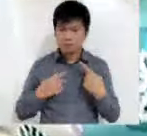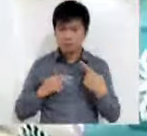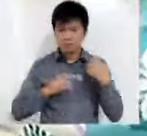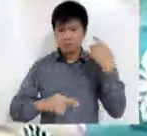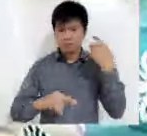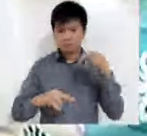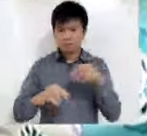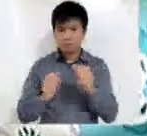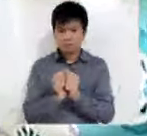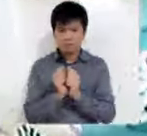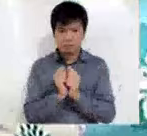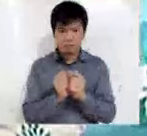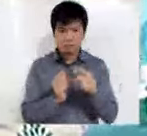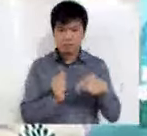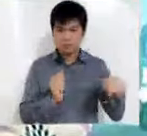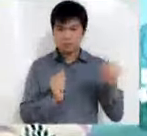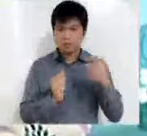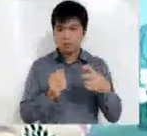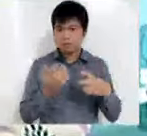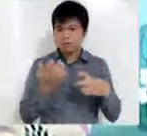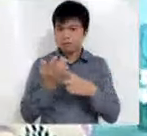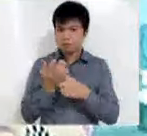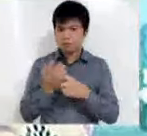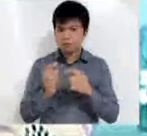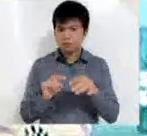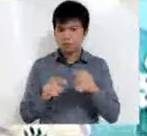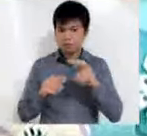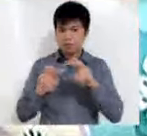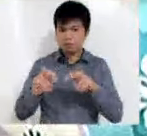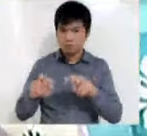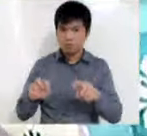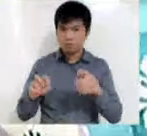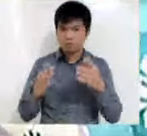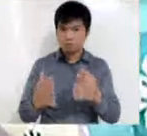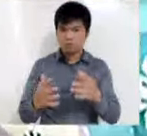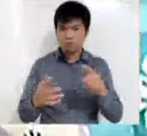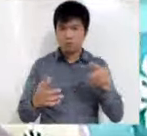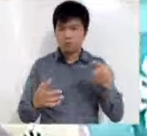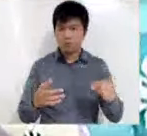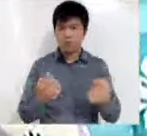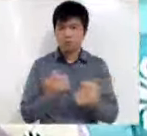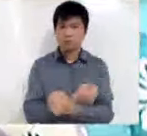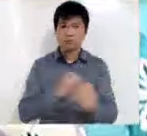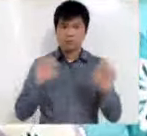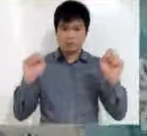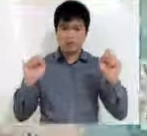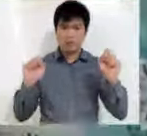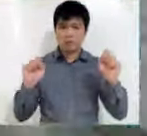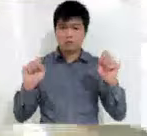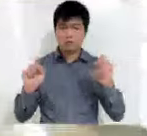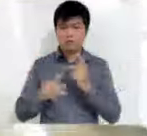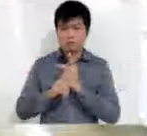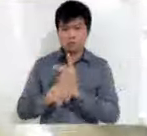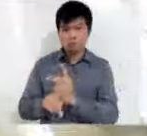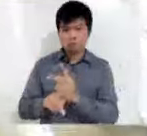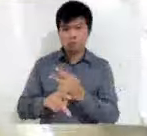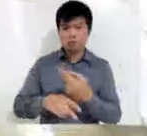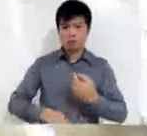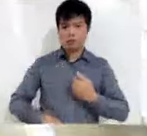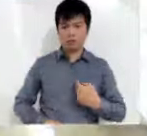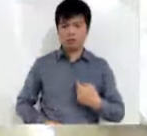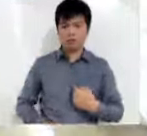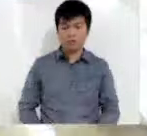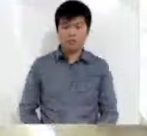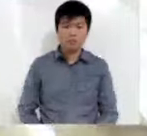the inspector na sinasabi nila na nag-save or nag-protect sa akin.